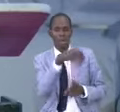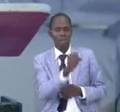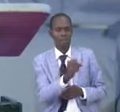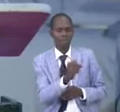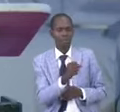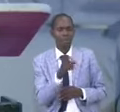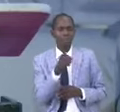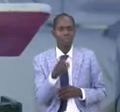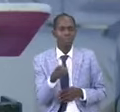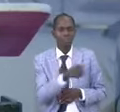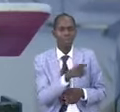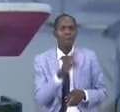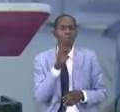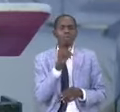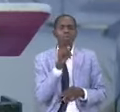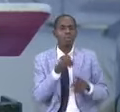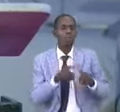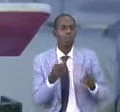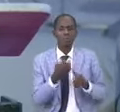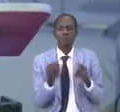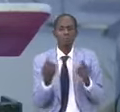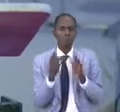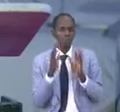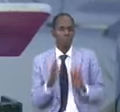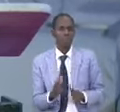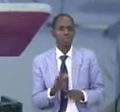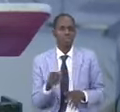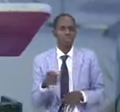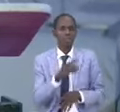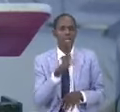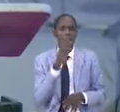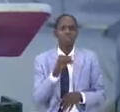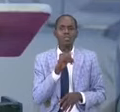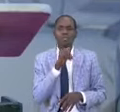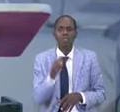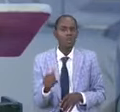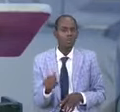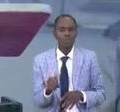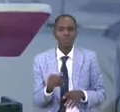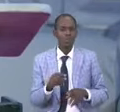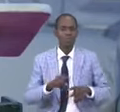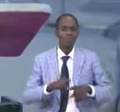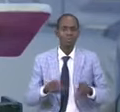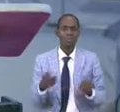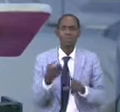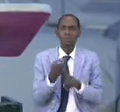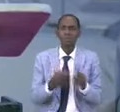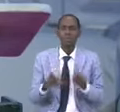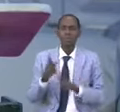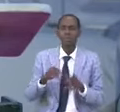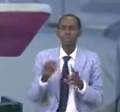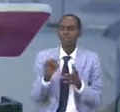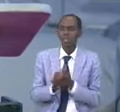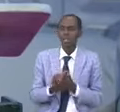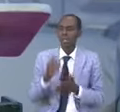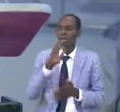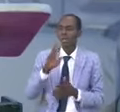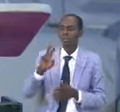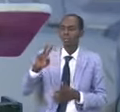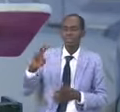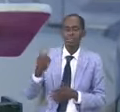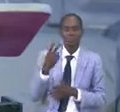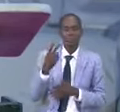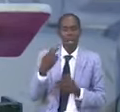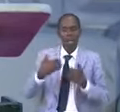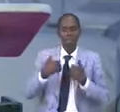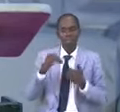acceptent les peaux de vin qui sont pas différents de ceux qui ont le deuxième femme même s'ils ont une seule femme à